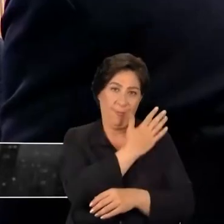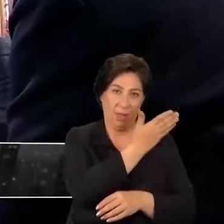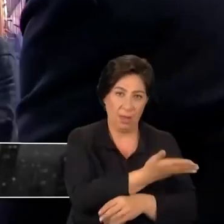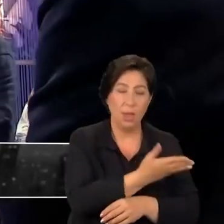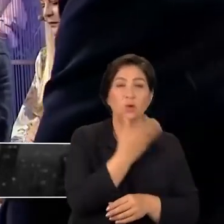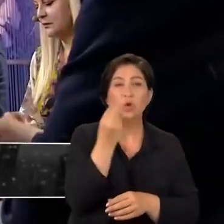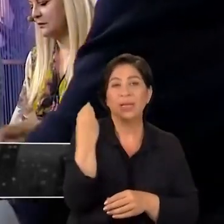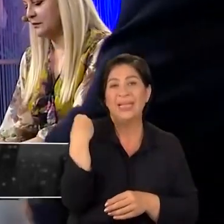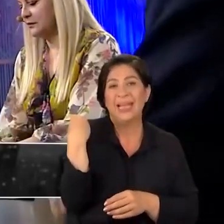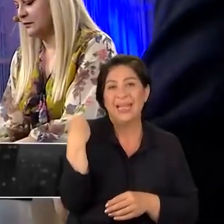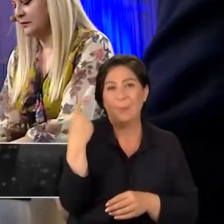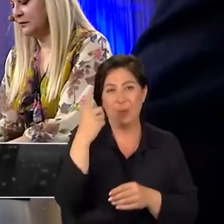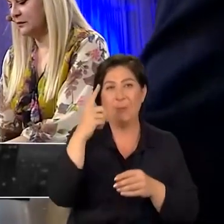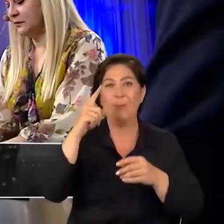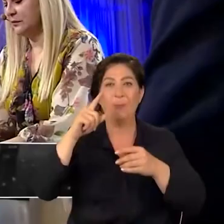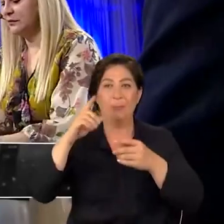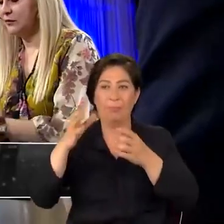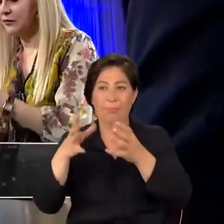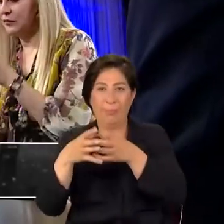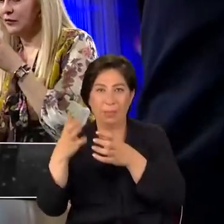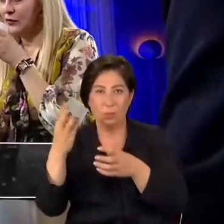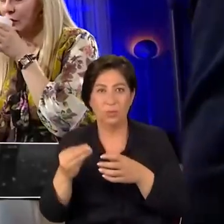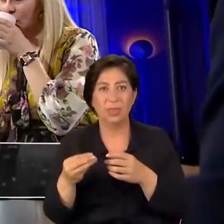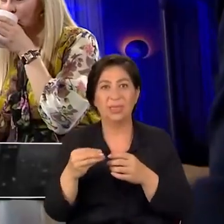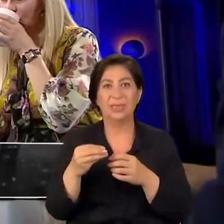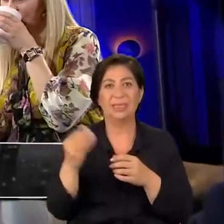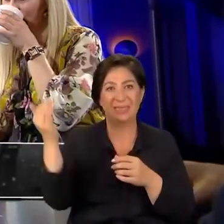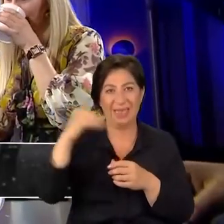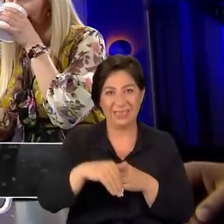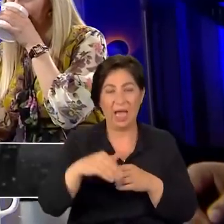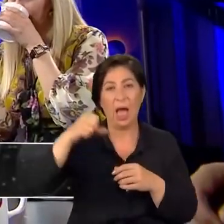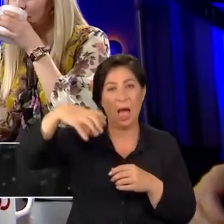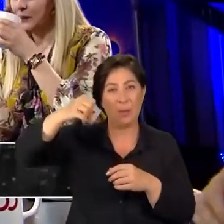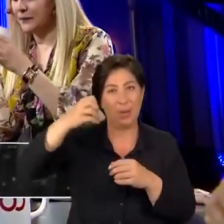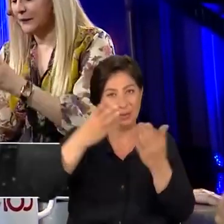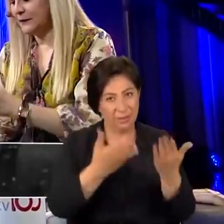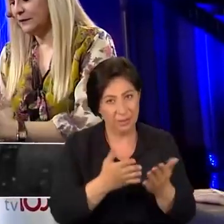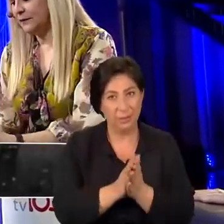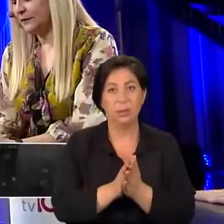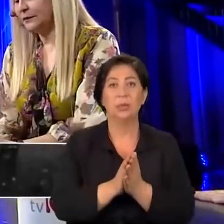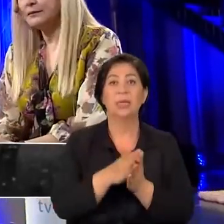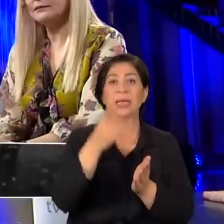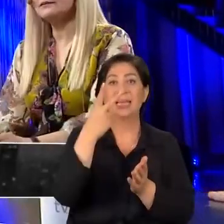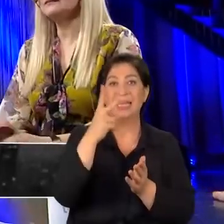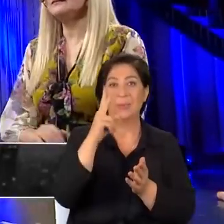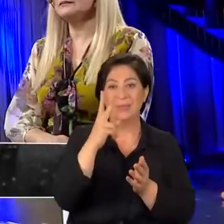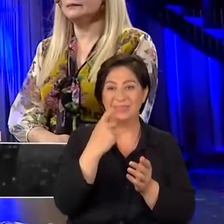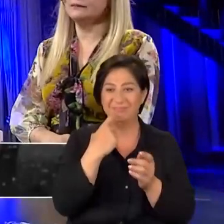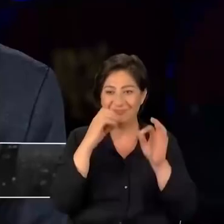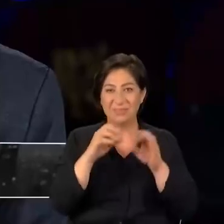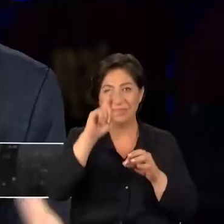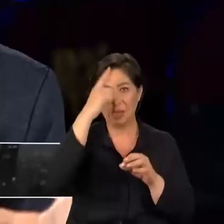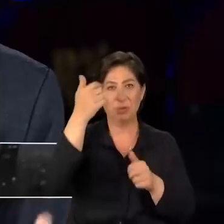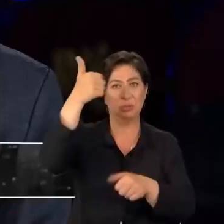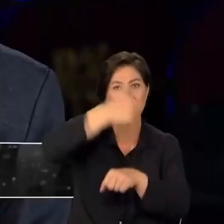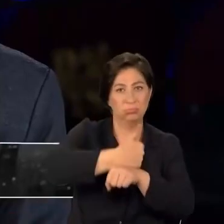Çok yeni bir parti, bir ideolojisi olan parti olarak geldi. AK Parti 2000'lerin başına itibaren tek başına